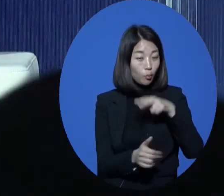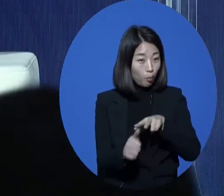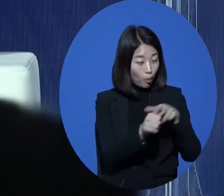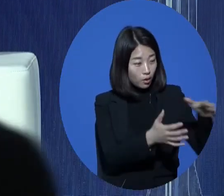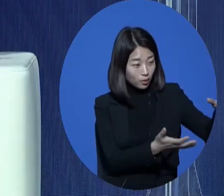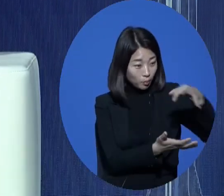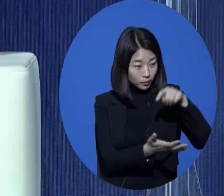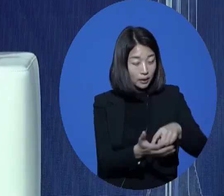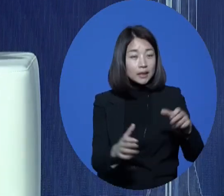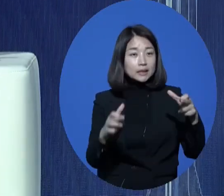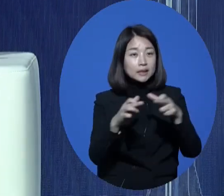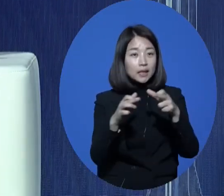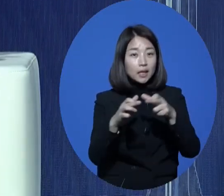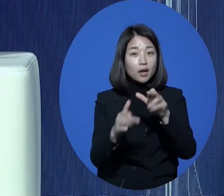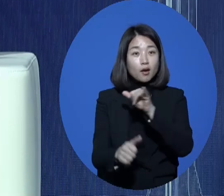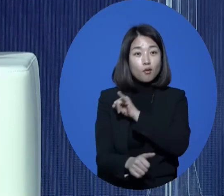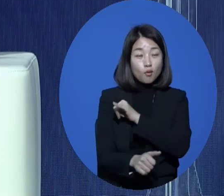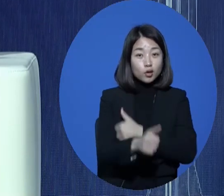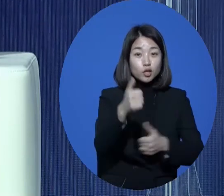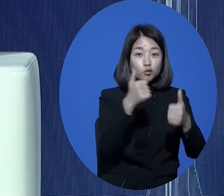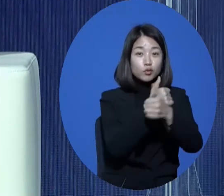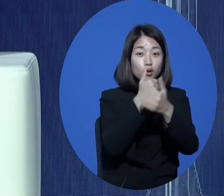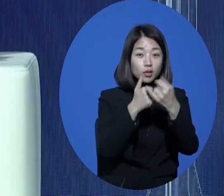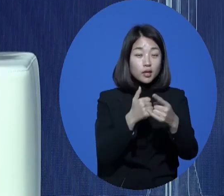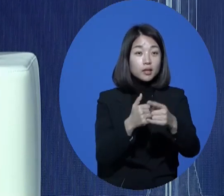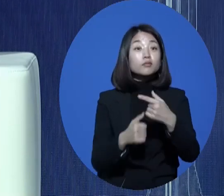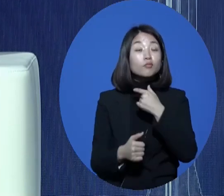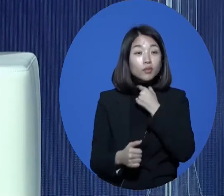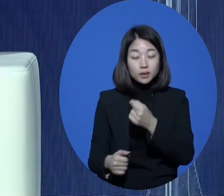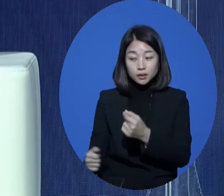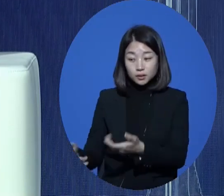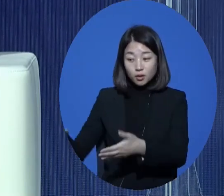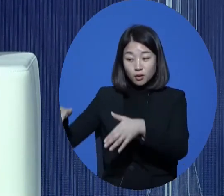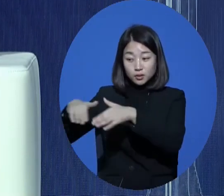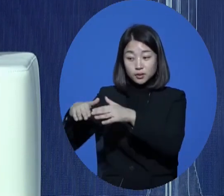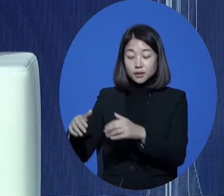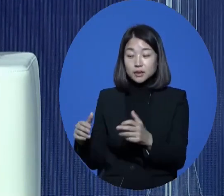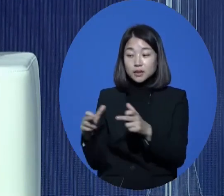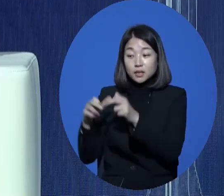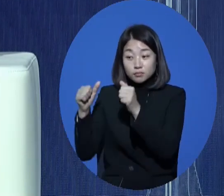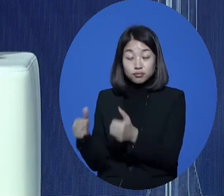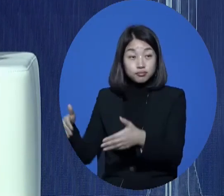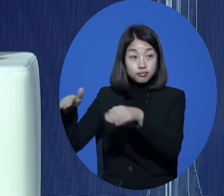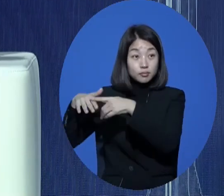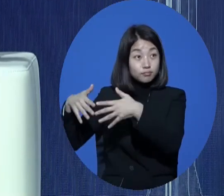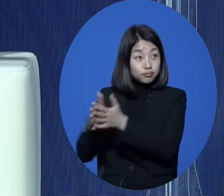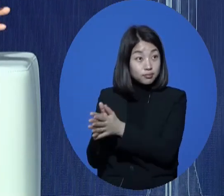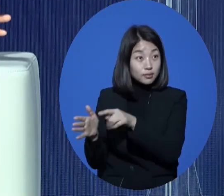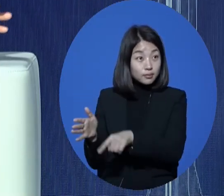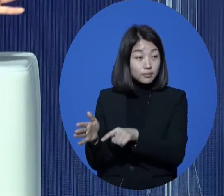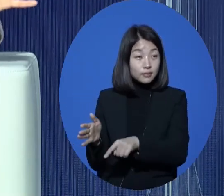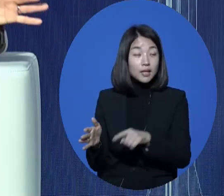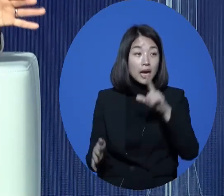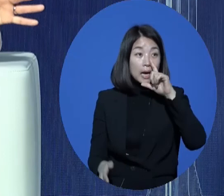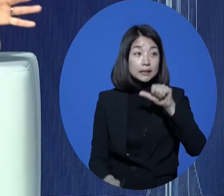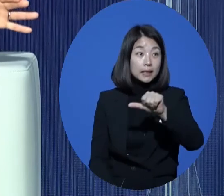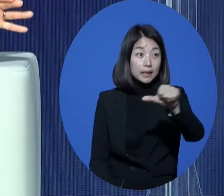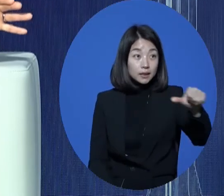장애인 권리위원회에서 하고자 하는 탈시설 정책에 대해서 구체적으로 전 국제, 특히 아시아